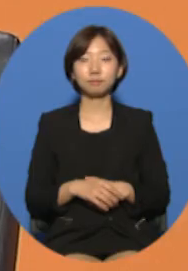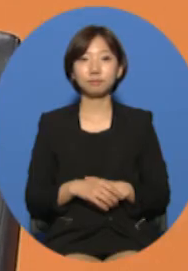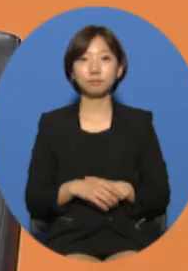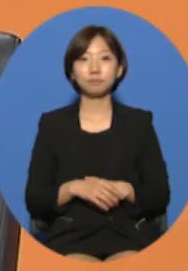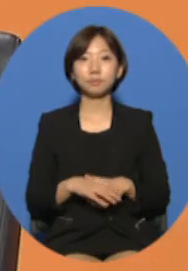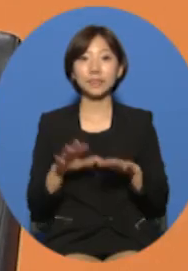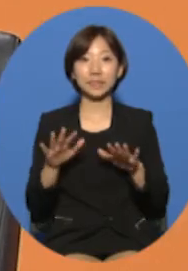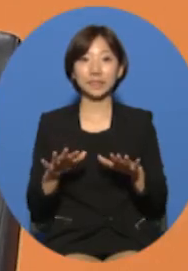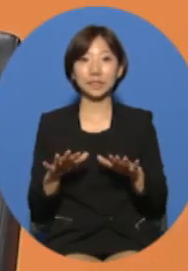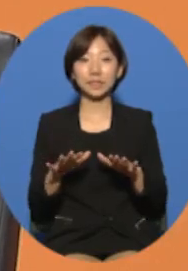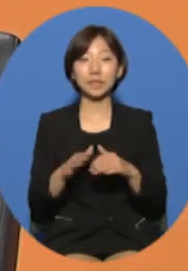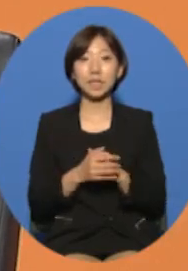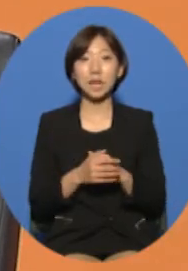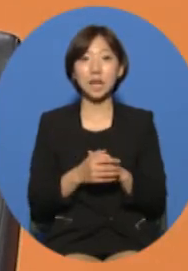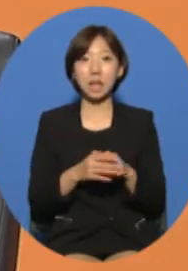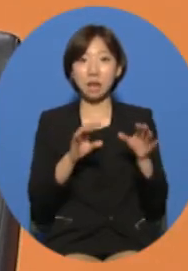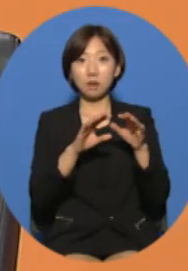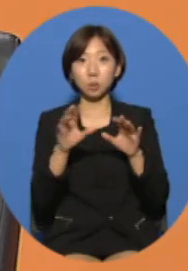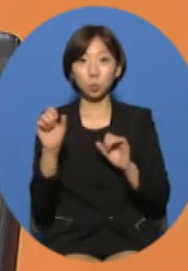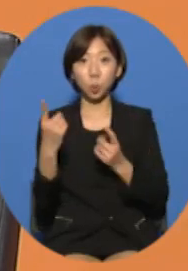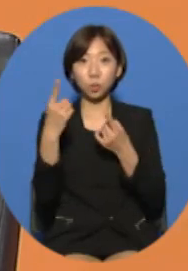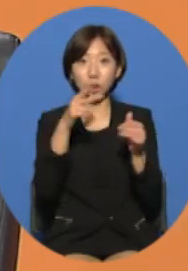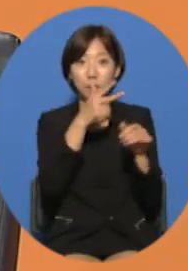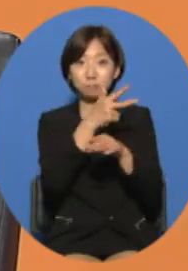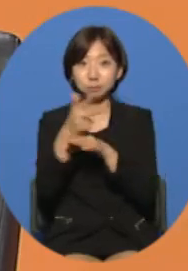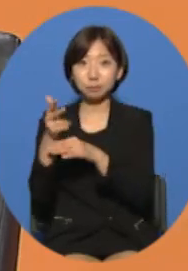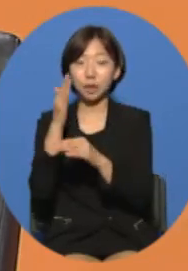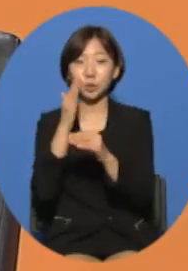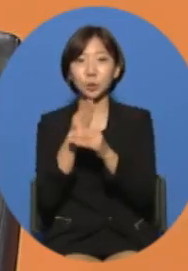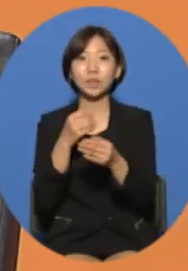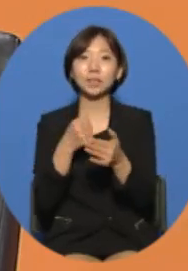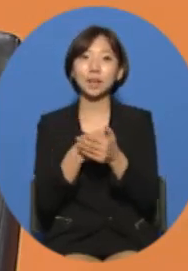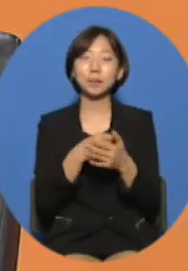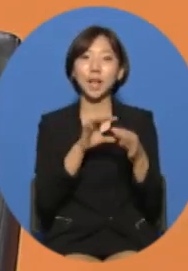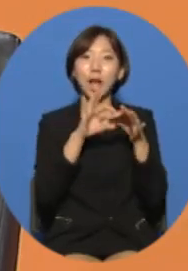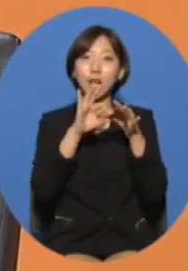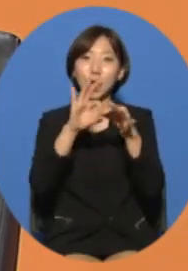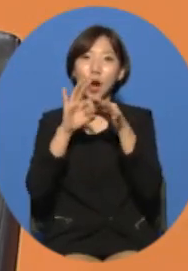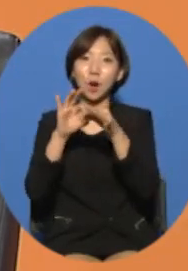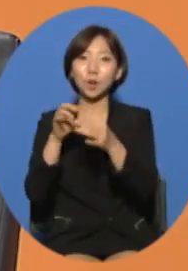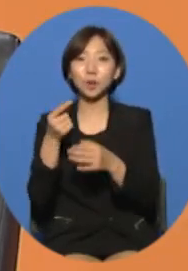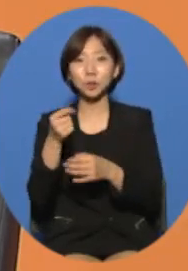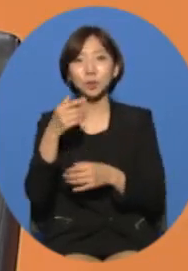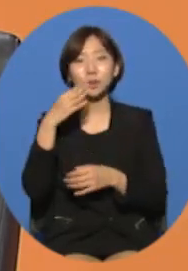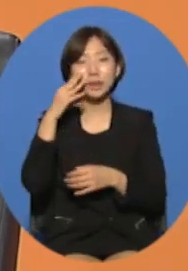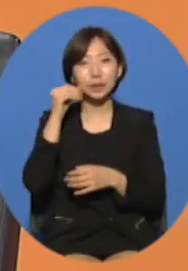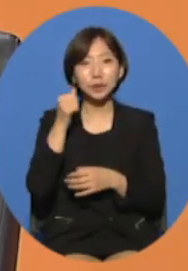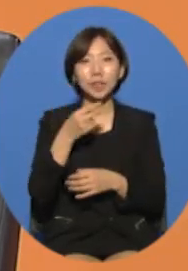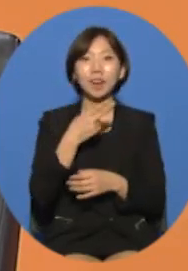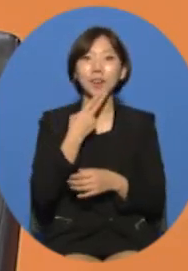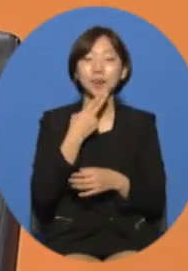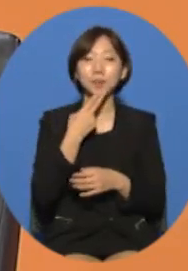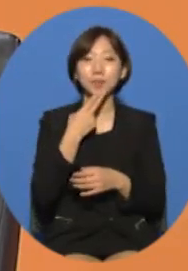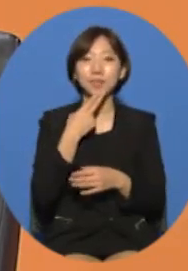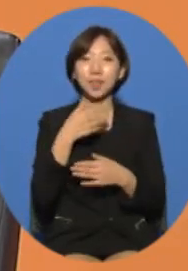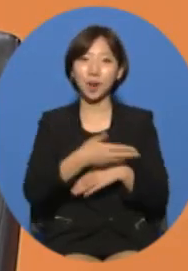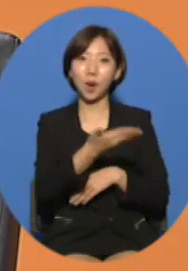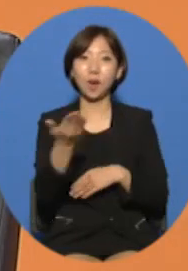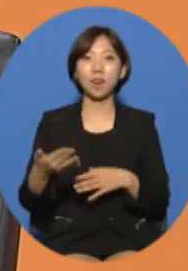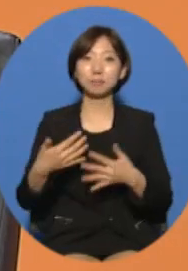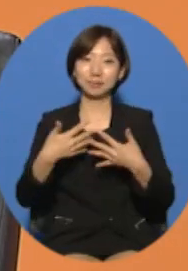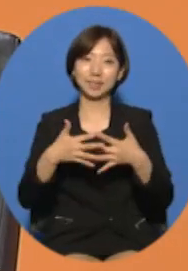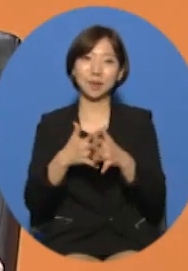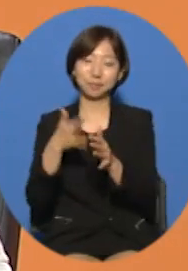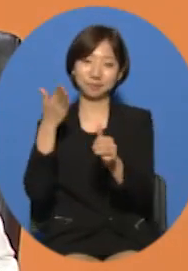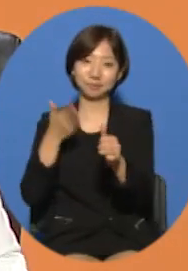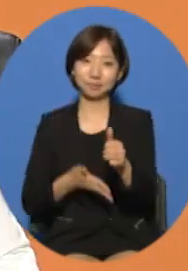네, 저희가 지금 이 생방송으로 투개표를 보내드리기 때문에 현장 연결이 잠시 원활하지 못할 수가 있었습니다. 여러분의 많은 양해 부탁드리겠습니다.